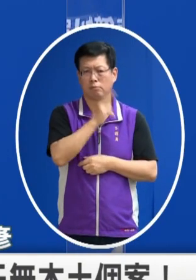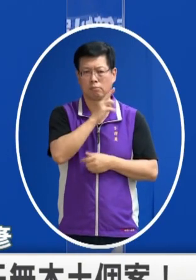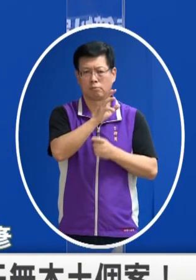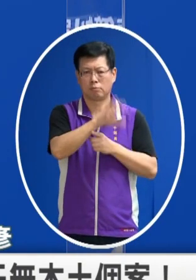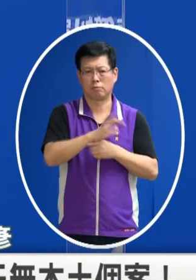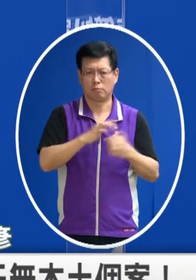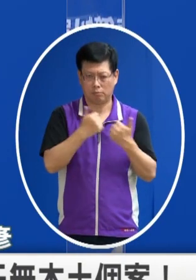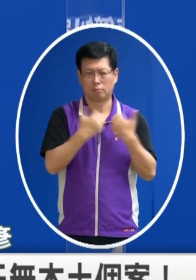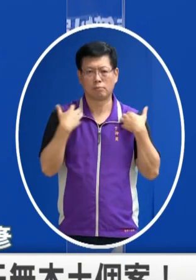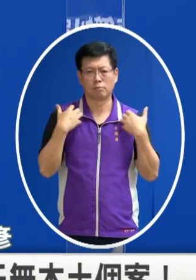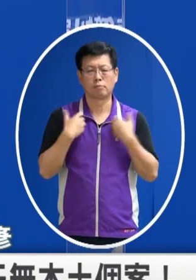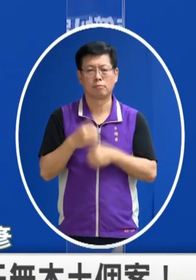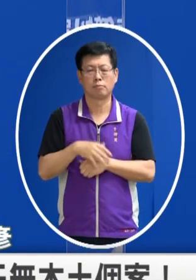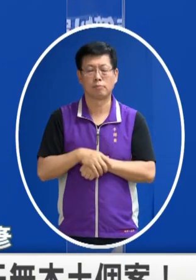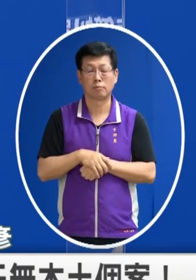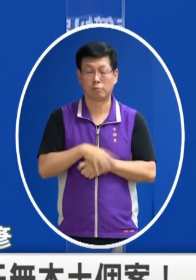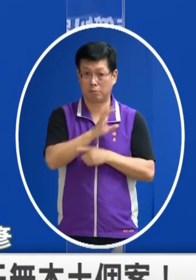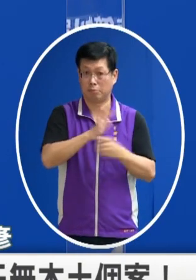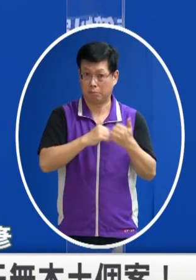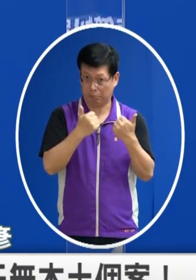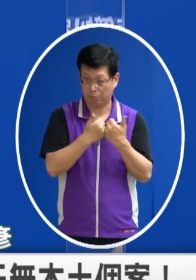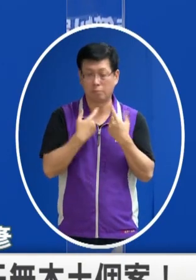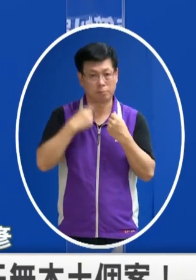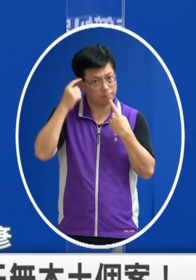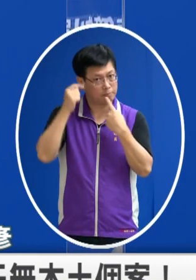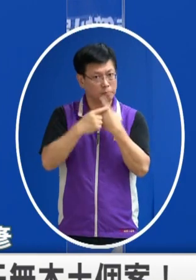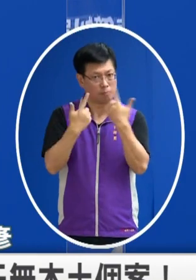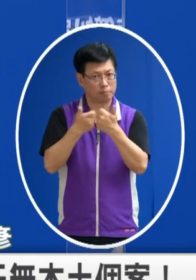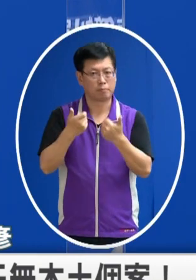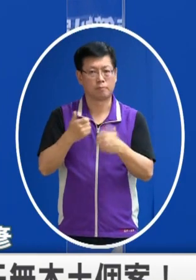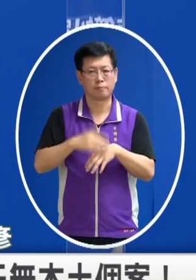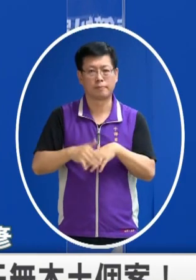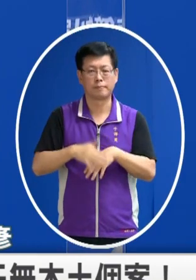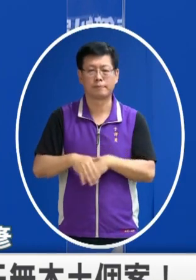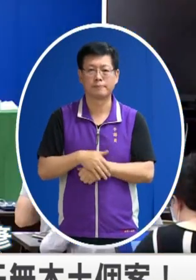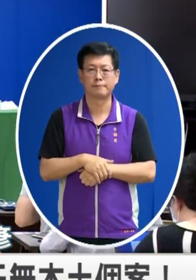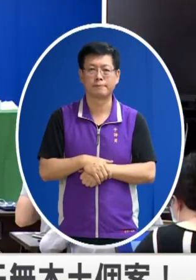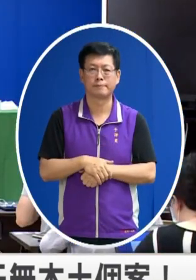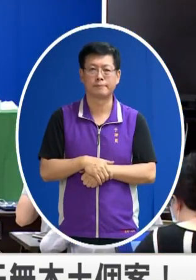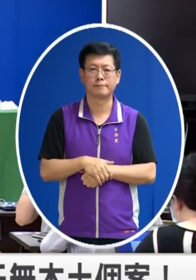会来做协助。那农委会会往这个方向去努力。